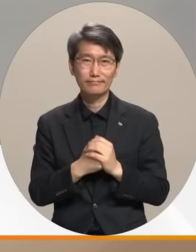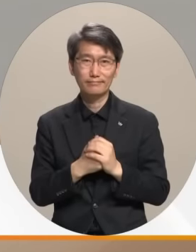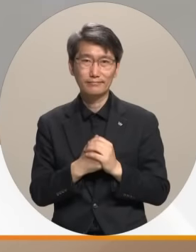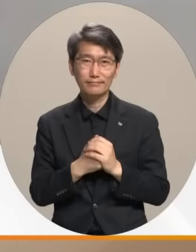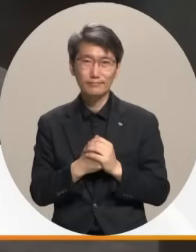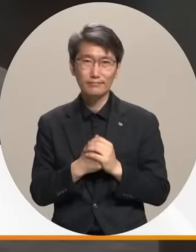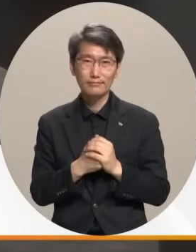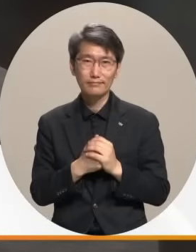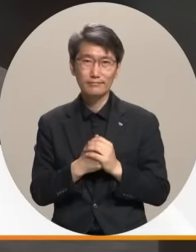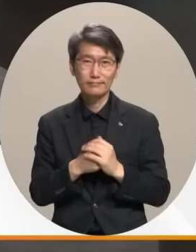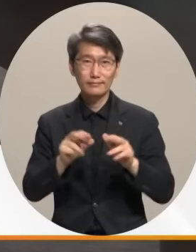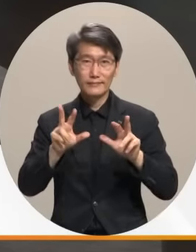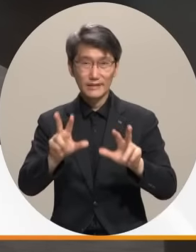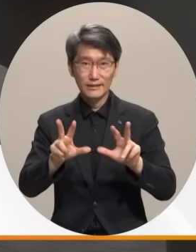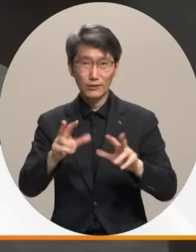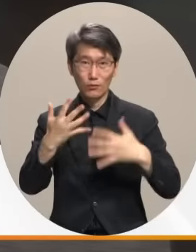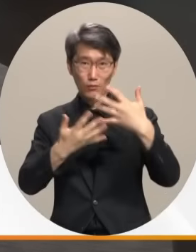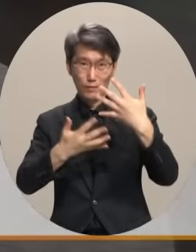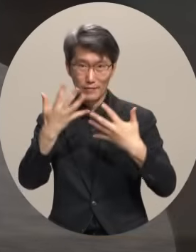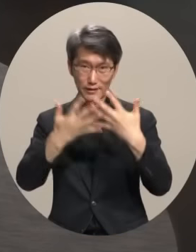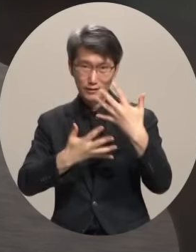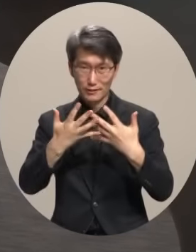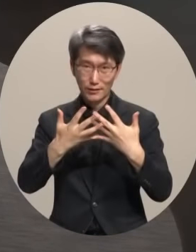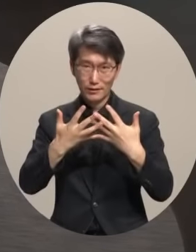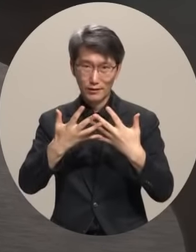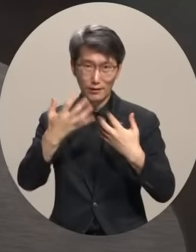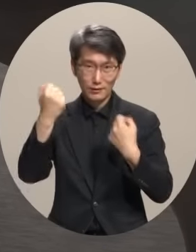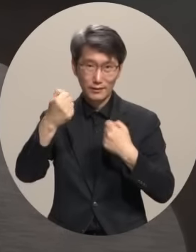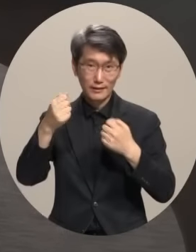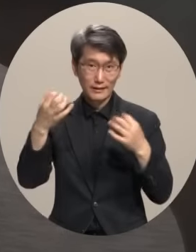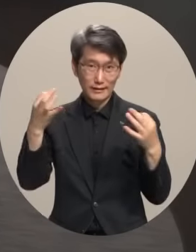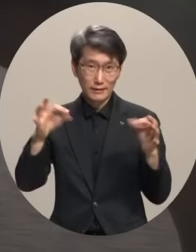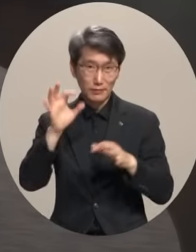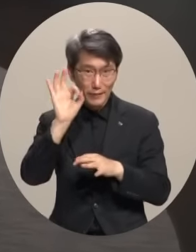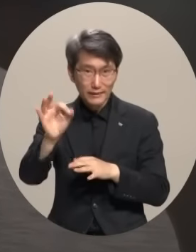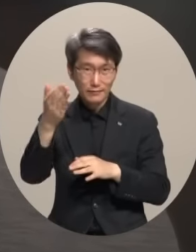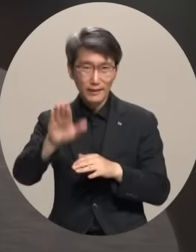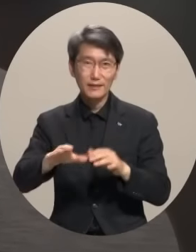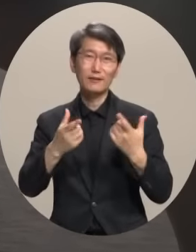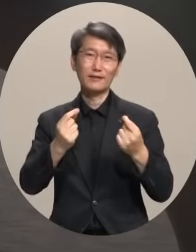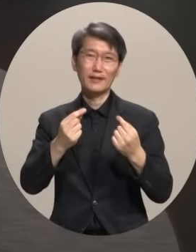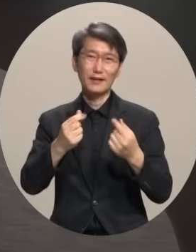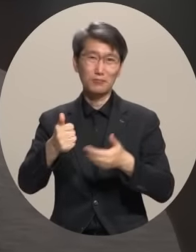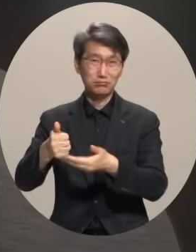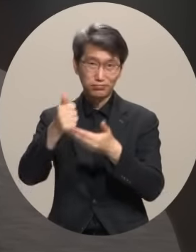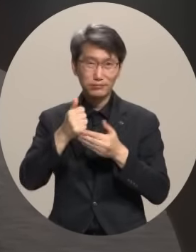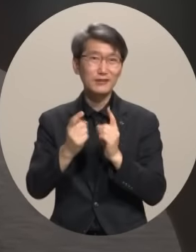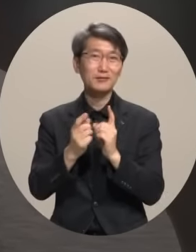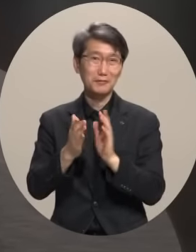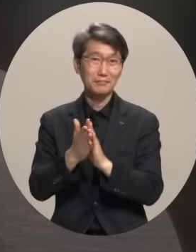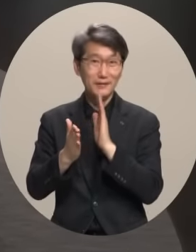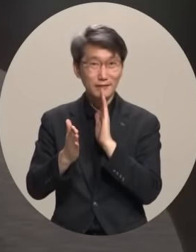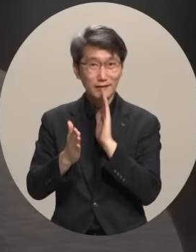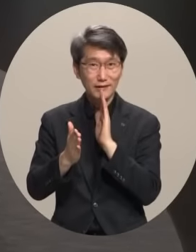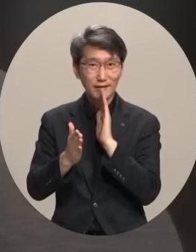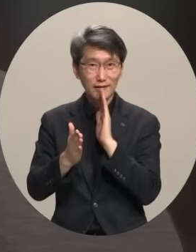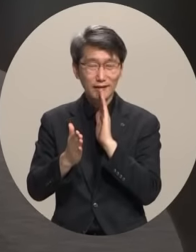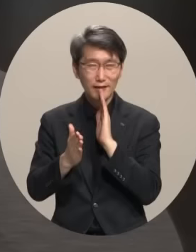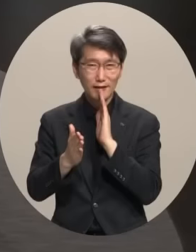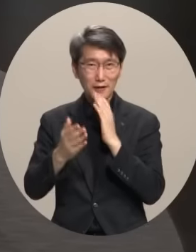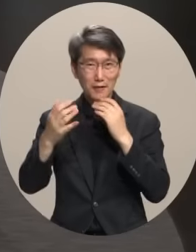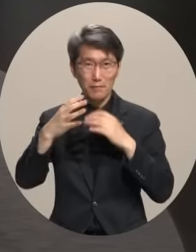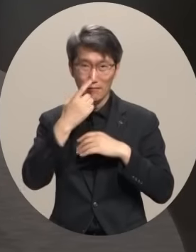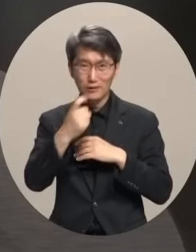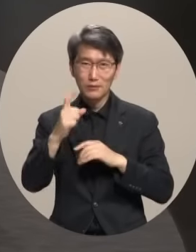생각듭니다네 지금 뭐 화면에서 연습 장면을 조금 보기는 했지만 이렇게 민철이 스튜디오에 자리를 해 준만큼 또